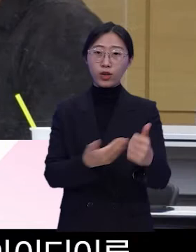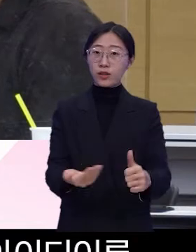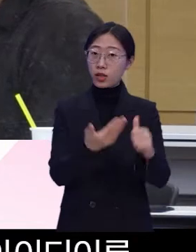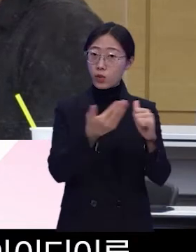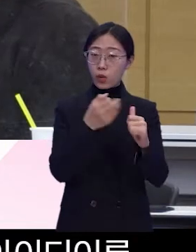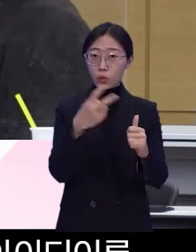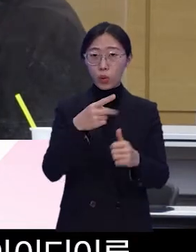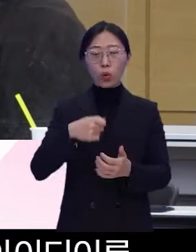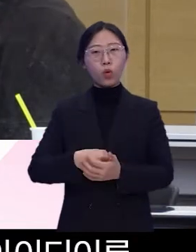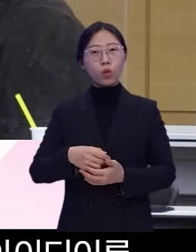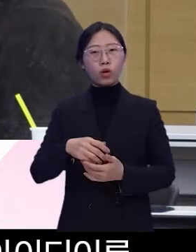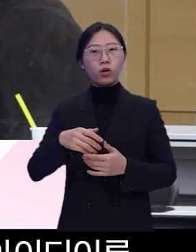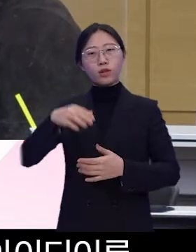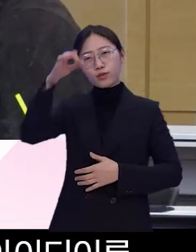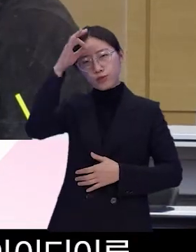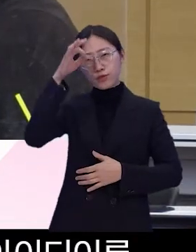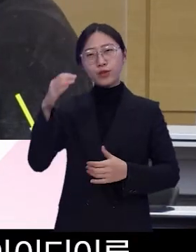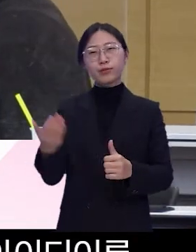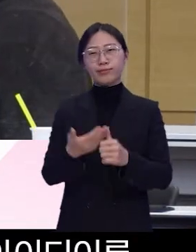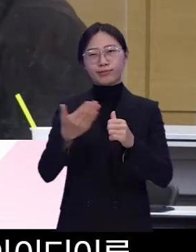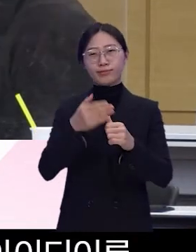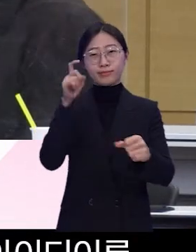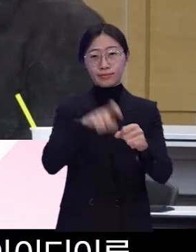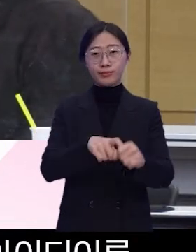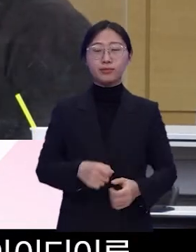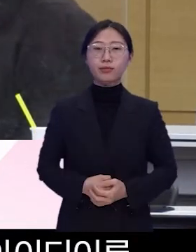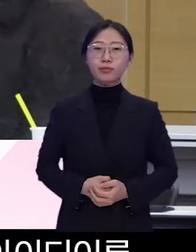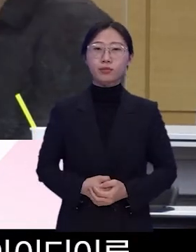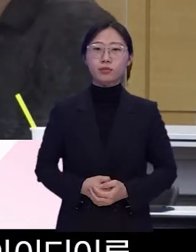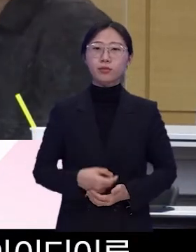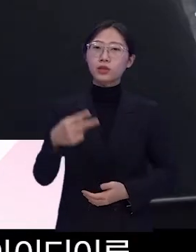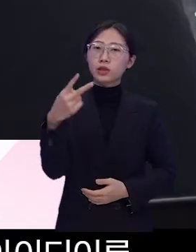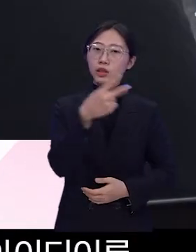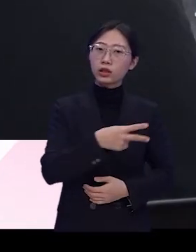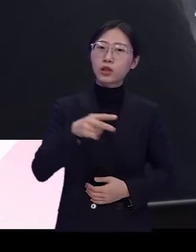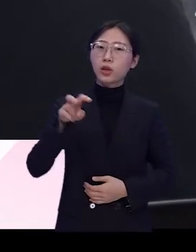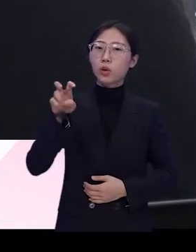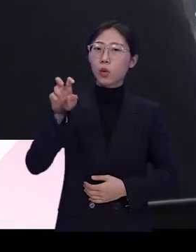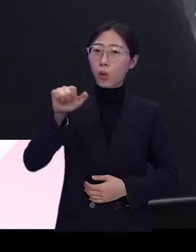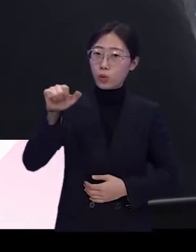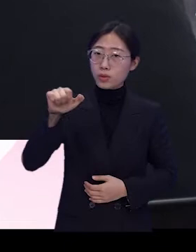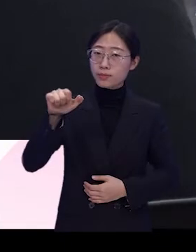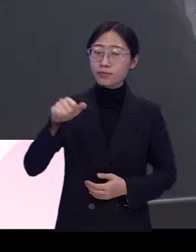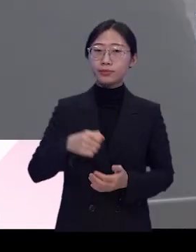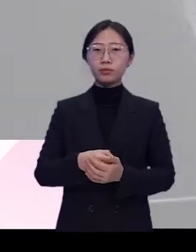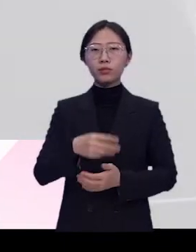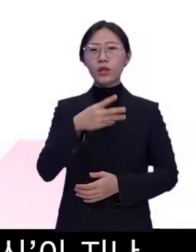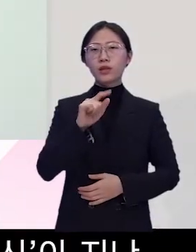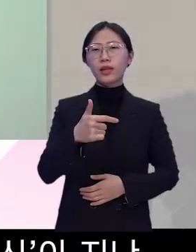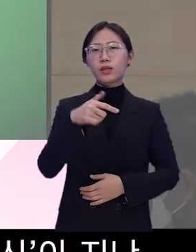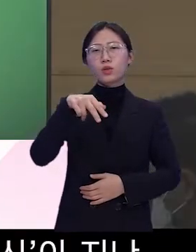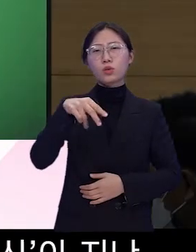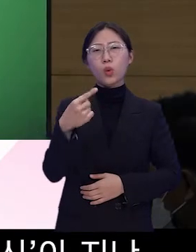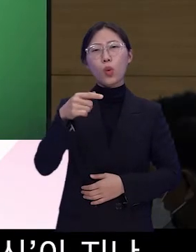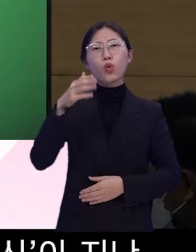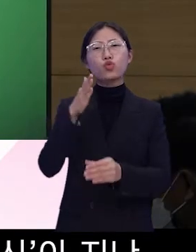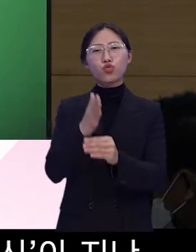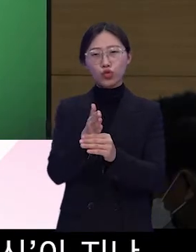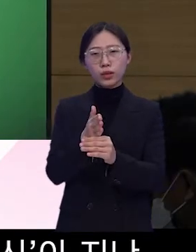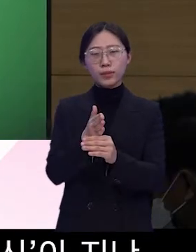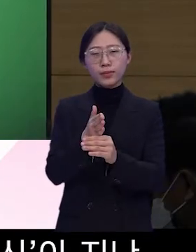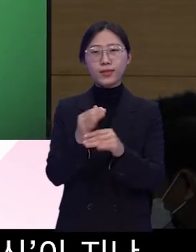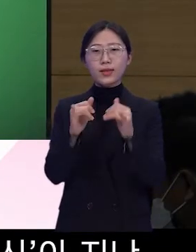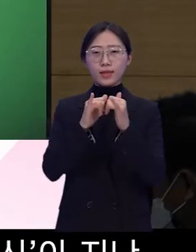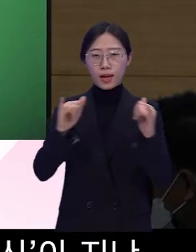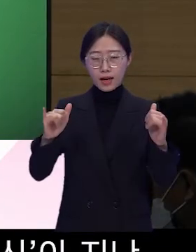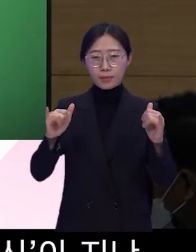1년간 정책 연구 능력을 배양하고 실현 가능한 정책 아이디어를 연구해왔습니다. 2050년